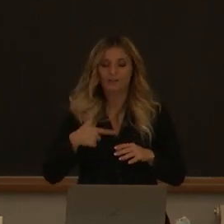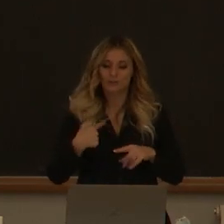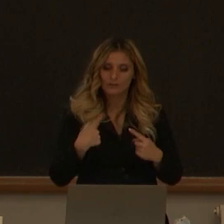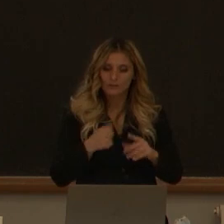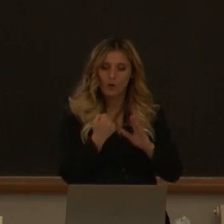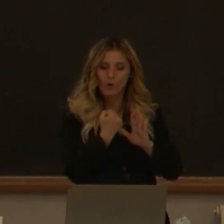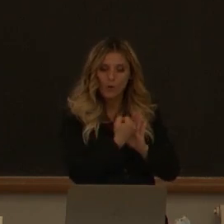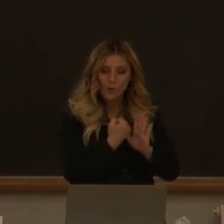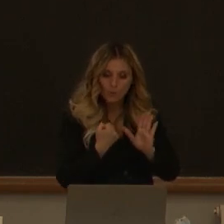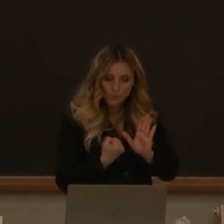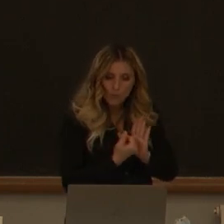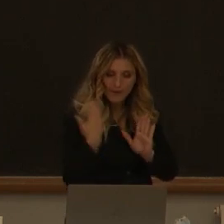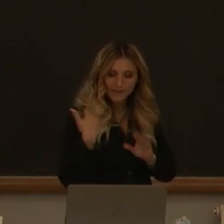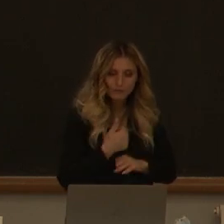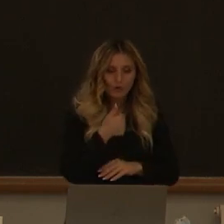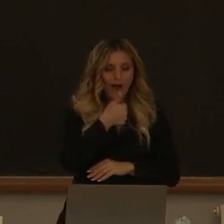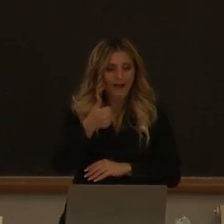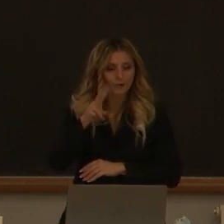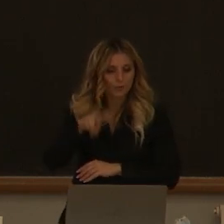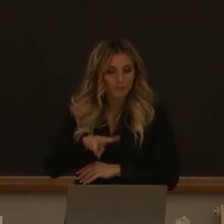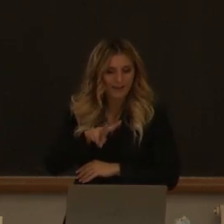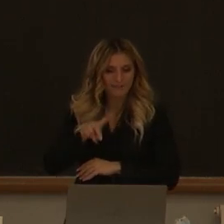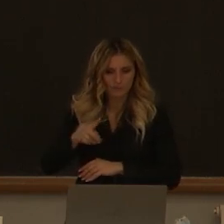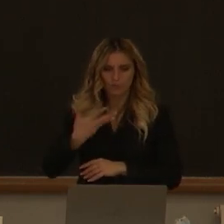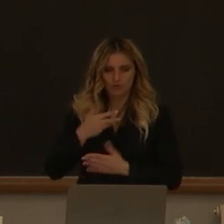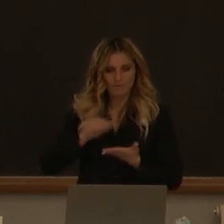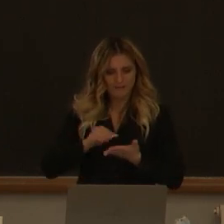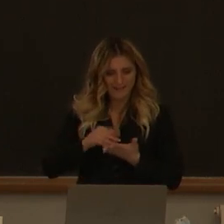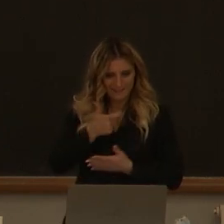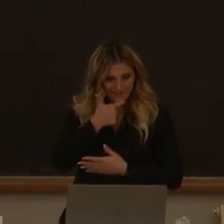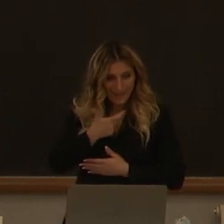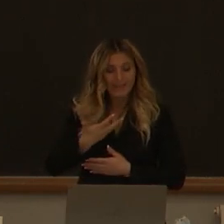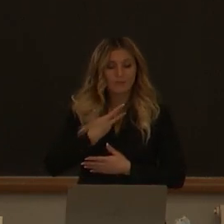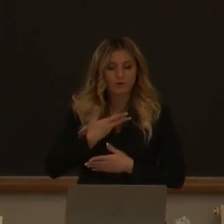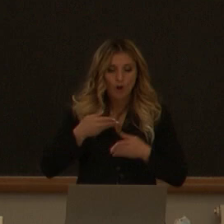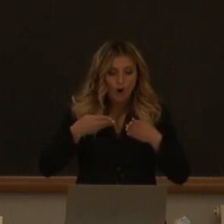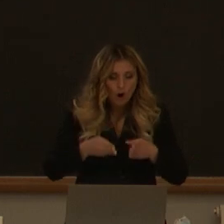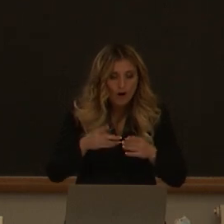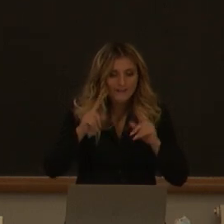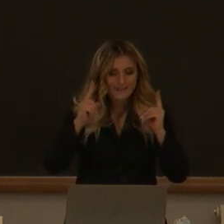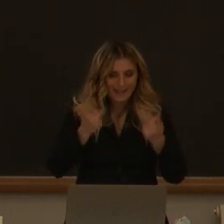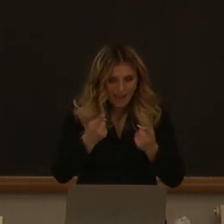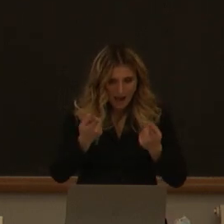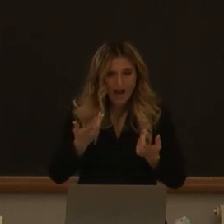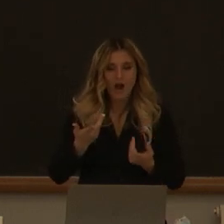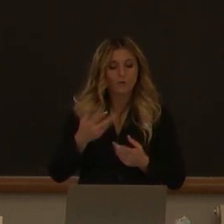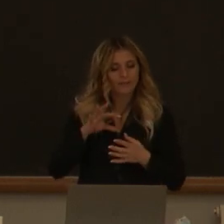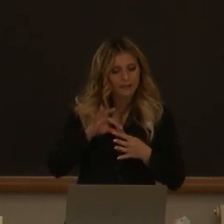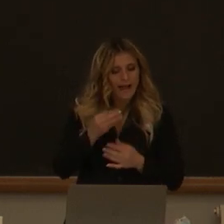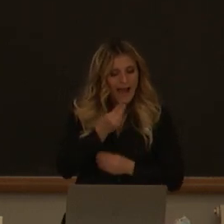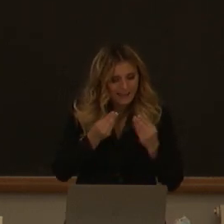del Food System 2021, che sono a Teramo dei corsi di laurea di biotecnologie, di scienze e tecnologie